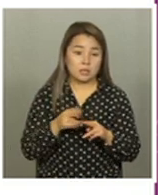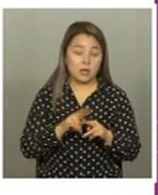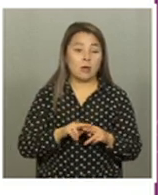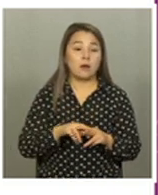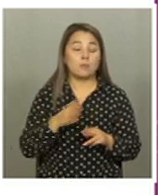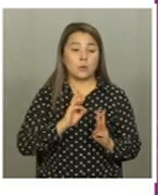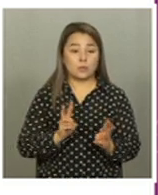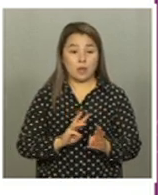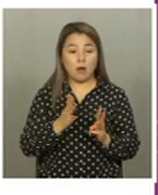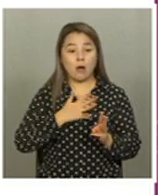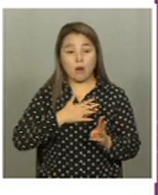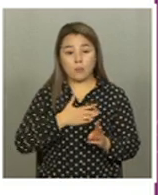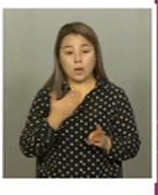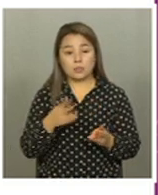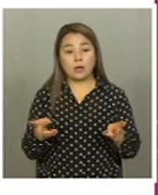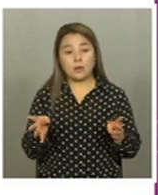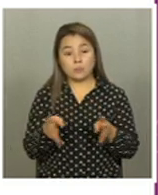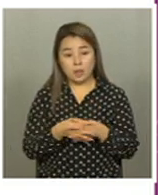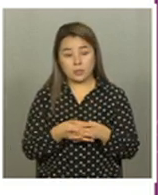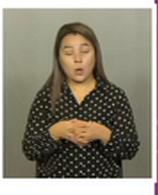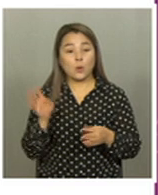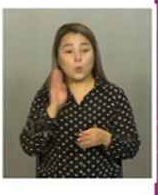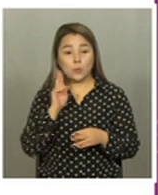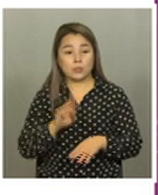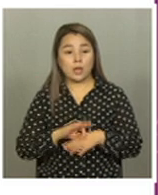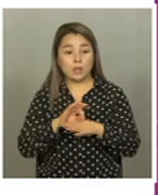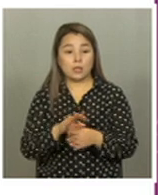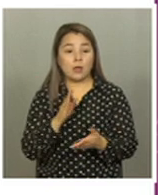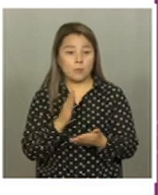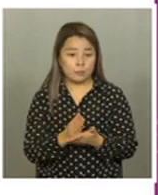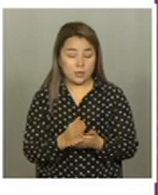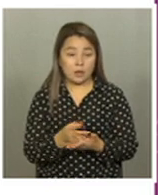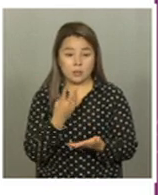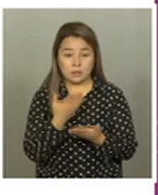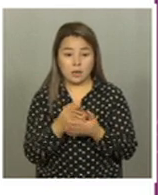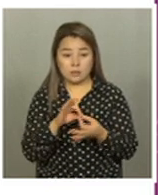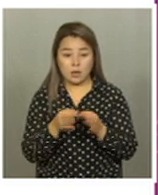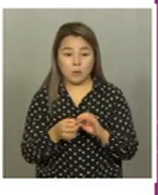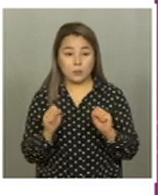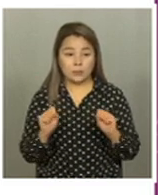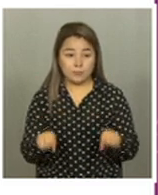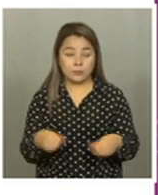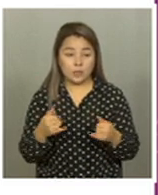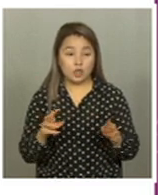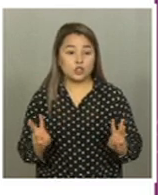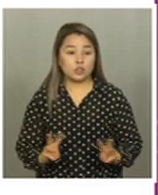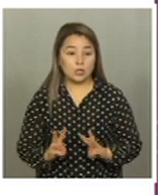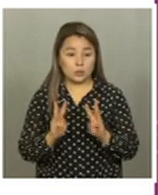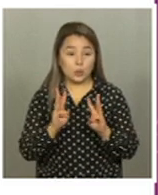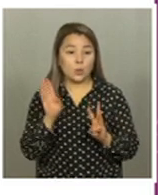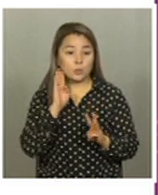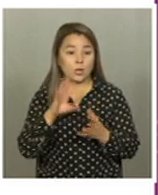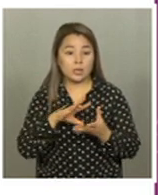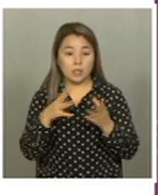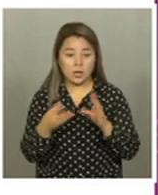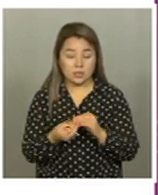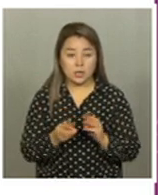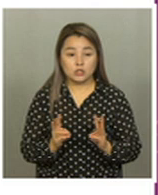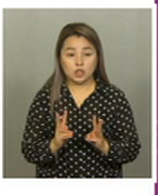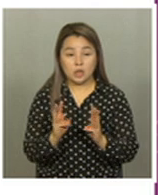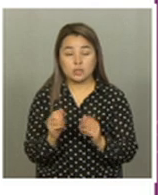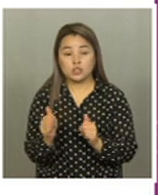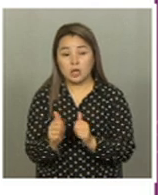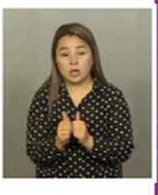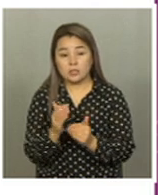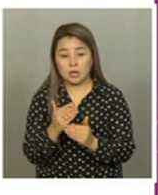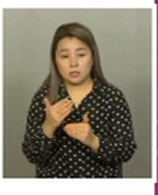ауадағы оттекпен қосылып, су түзіледі. Оған былай көз жеткізуге болады. жанған сутектің жалынына шыныны жақындатса,